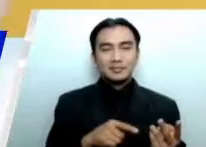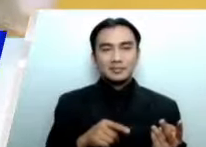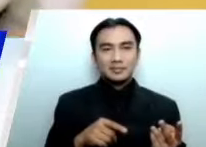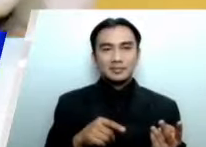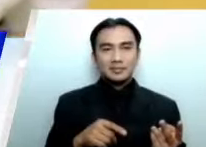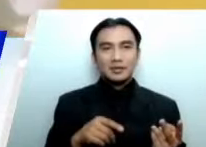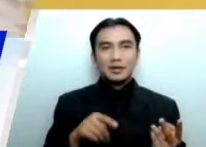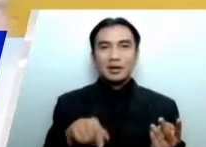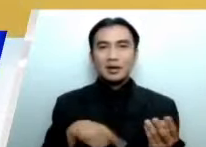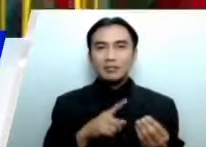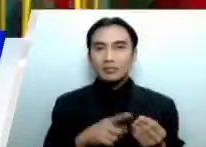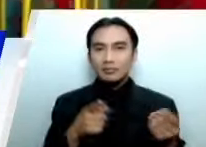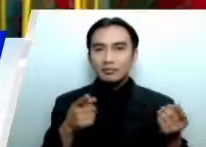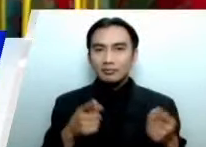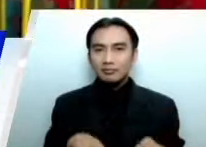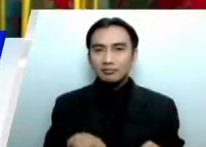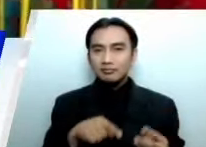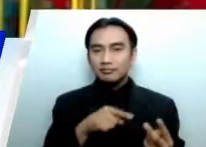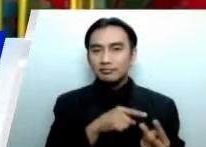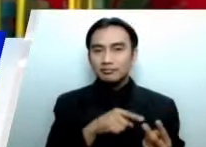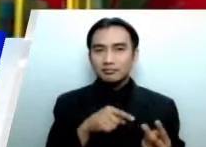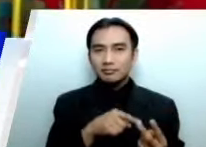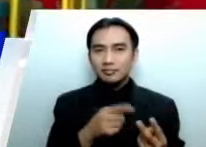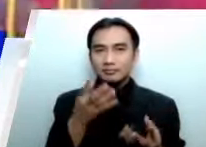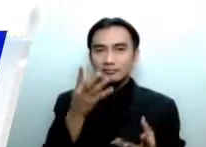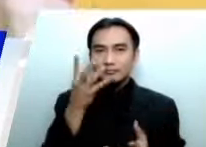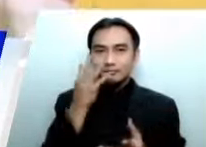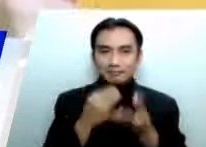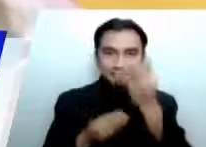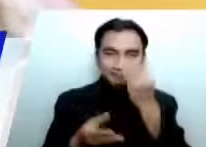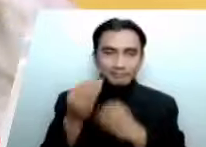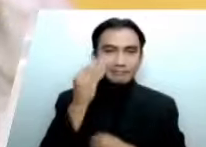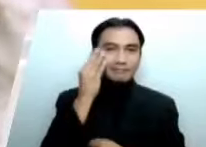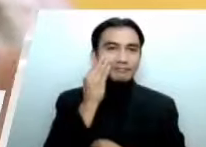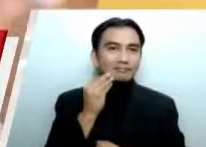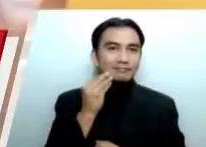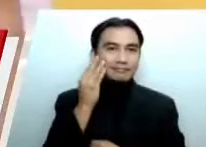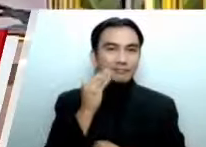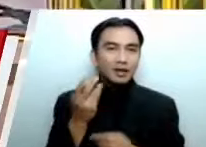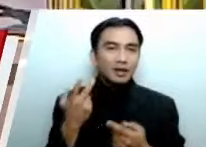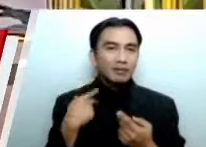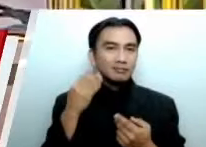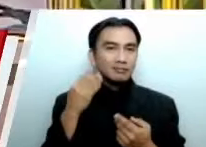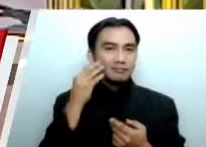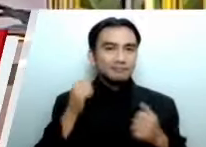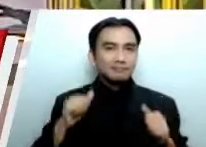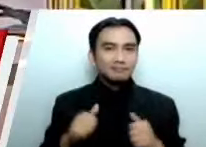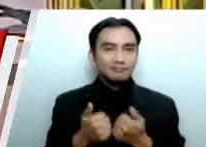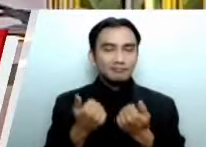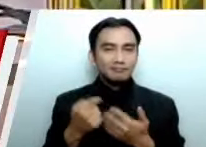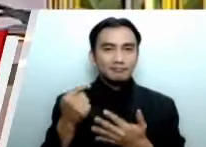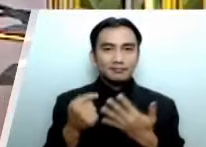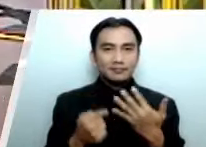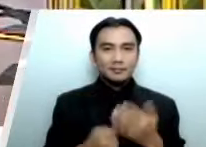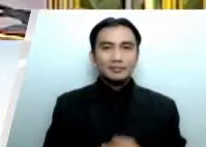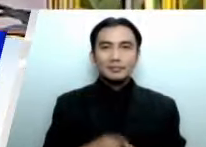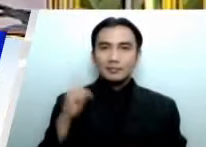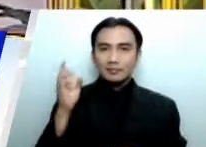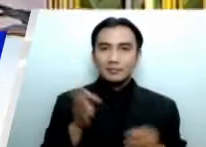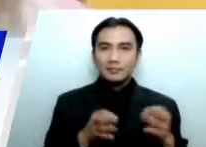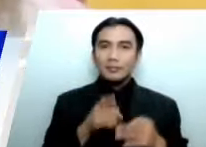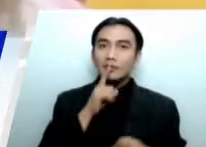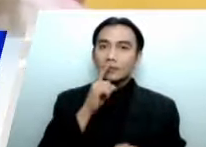sa kanilang natutunan sa mga pinagdaan ng challenges. He believed in my heart, and it's because of